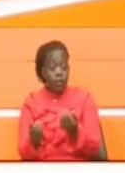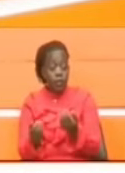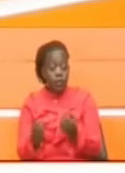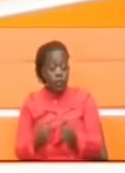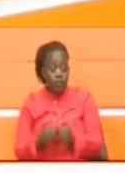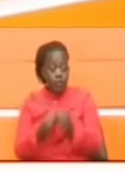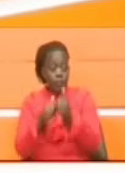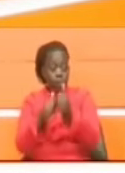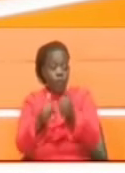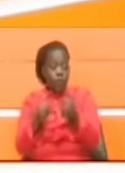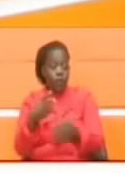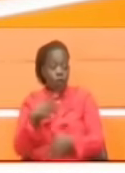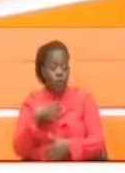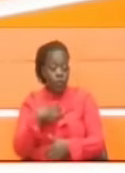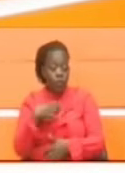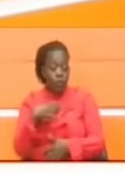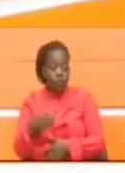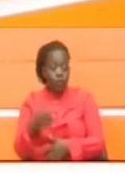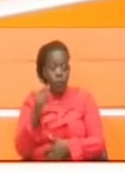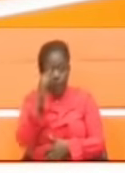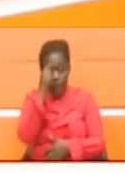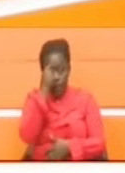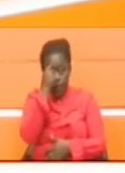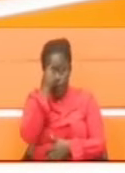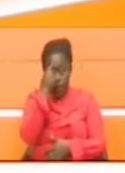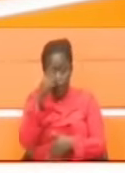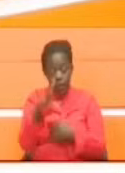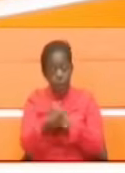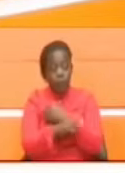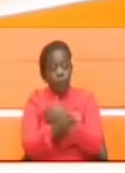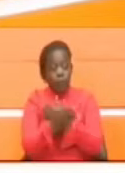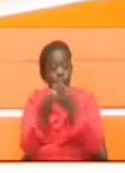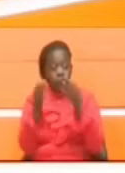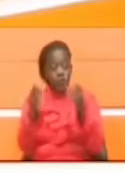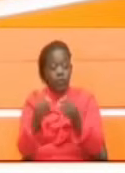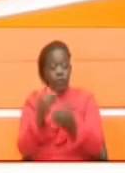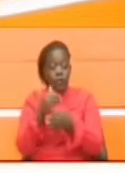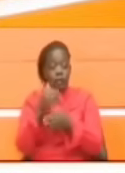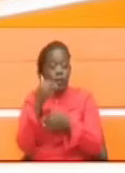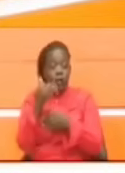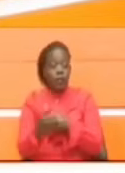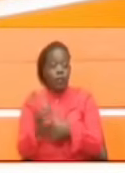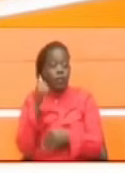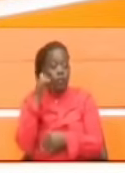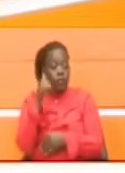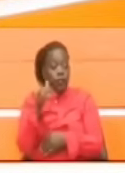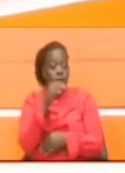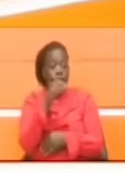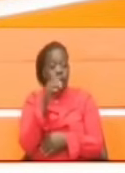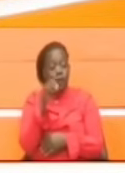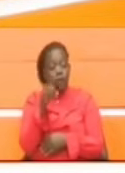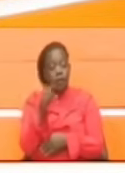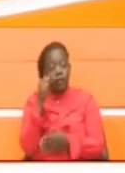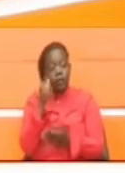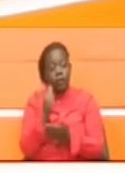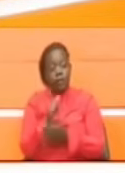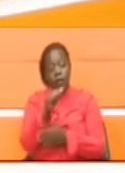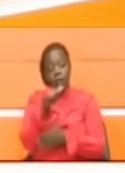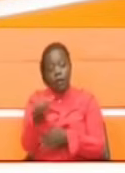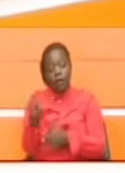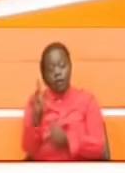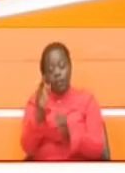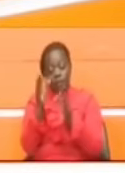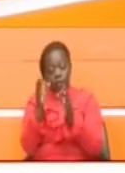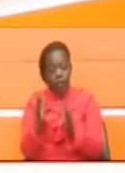abalondodde munnansi owa Buyindi ne bamubbako ebintu by'okuli laputoopu, essimu, kaadi z'ebbanka n'ebintu ebirala